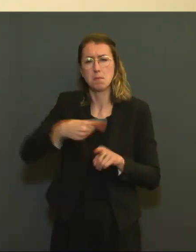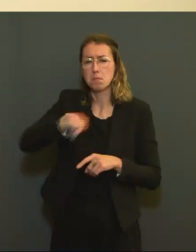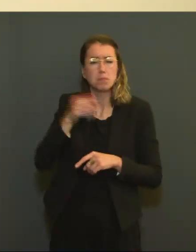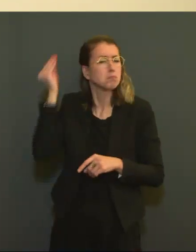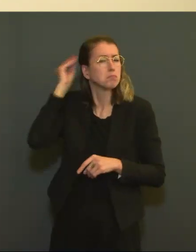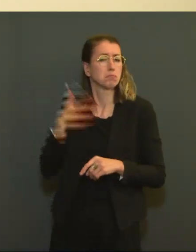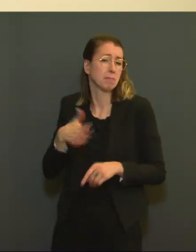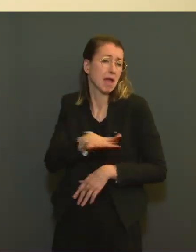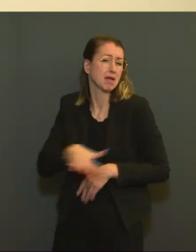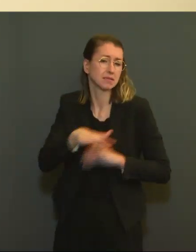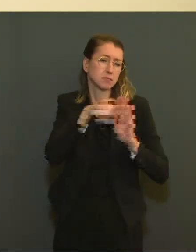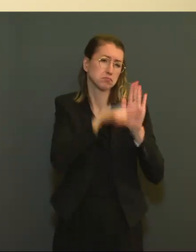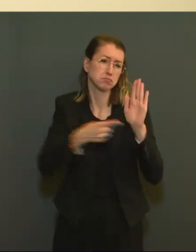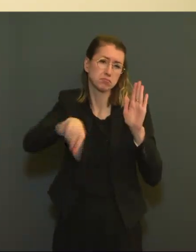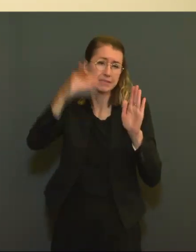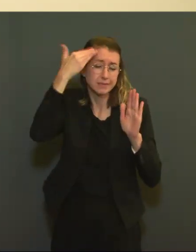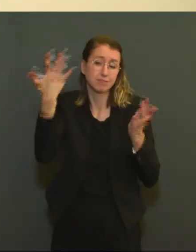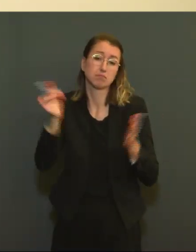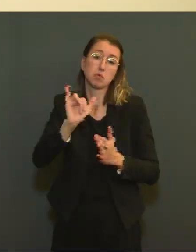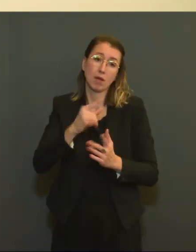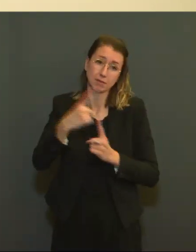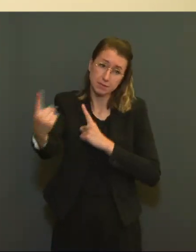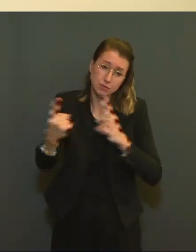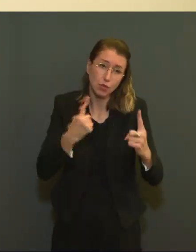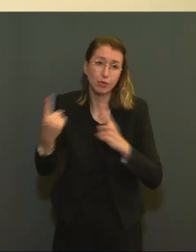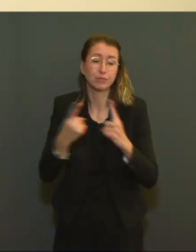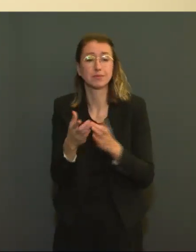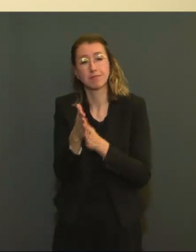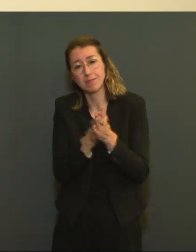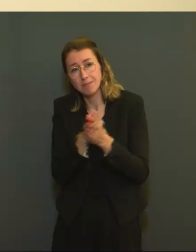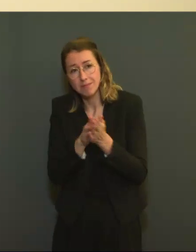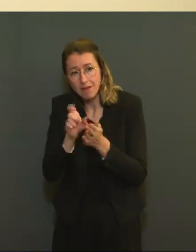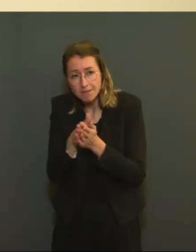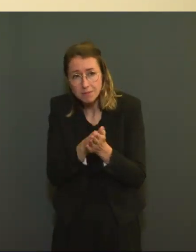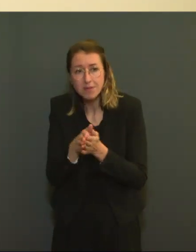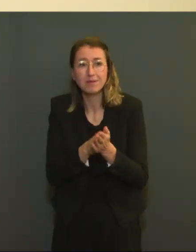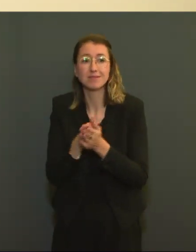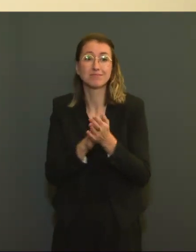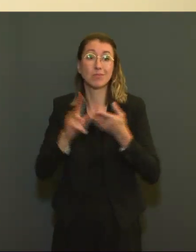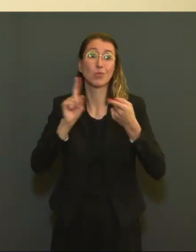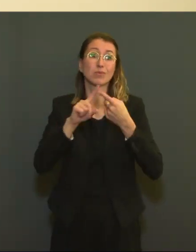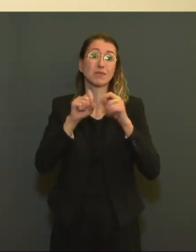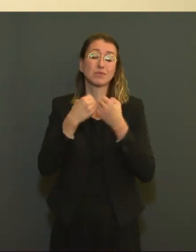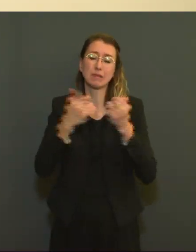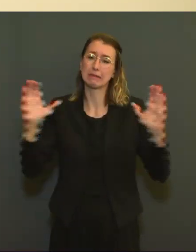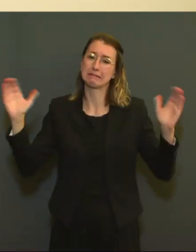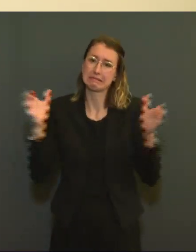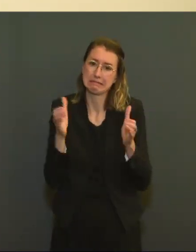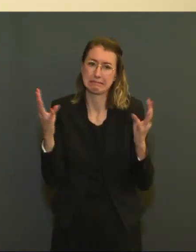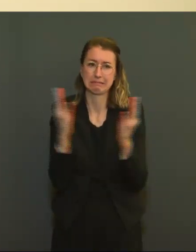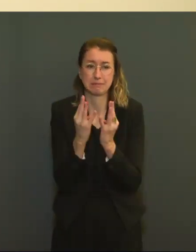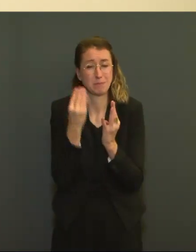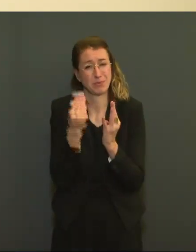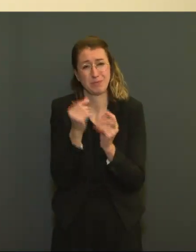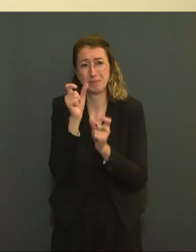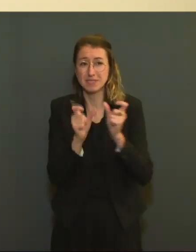de la distance, de l'hygiène des mains et de la limitation des contacts sociaux. Ce qui diffère essentiellement